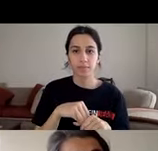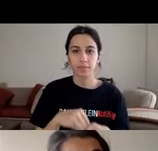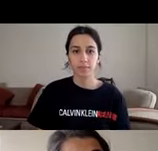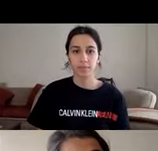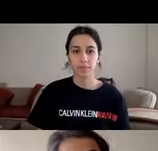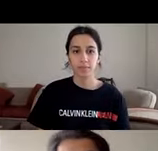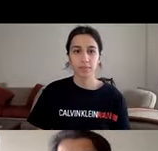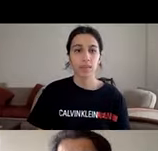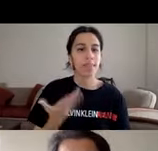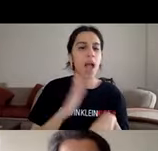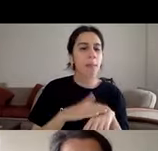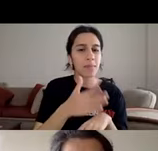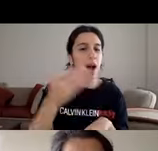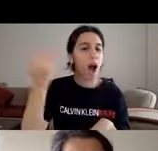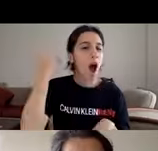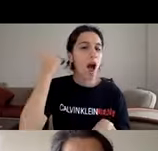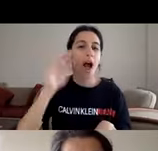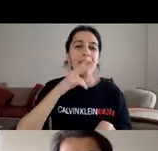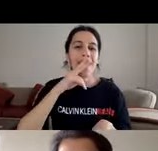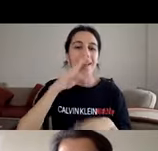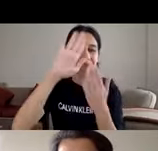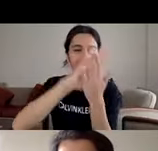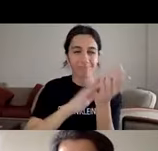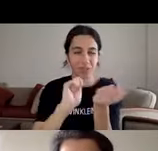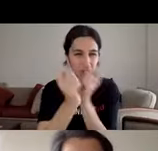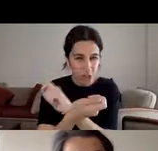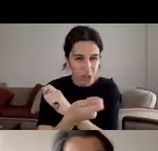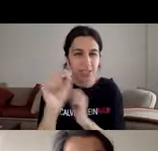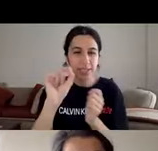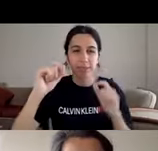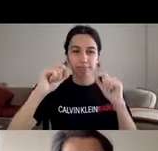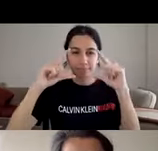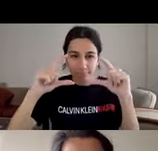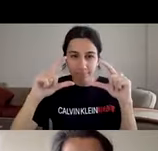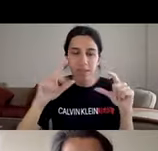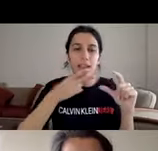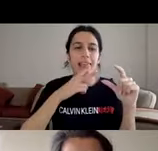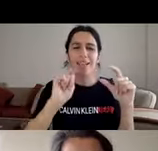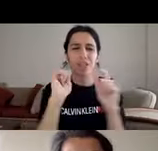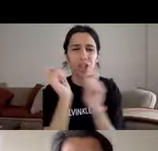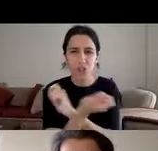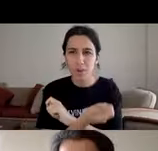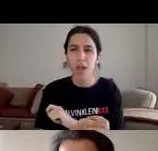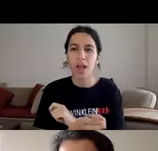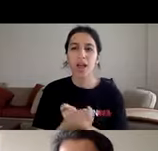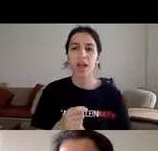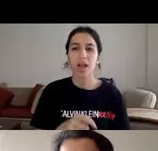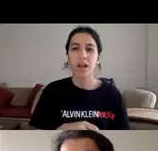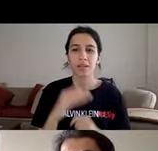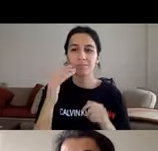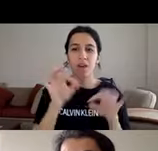ne yapabiliyorsunuz? Arka taraftaki rengi değiştirebiliyorsunuz. İmleci büyütebiliyorsunuz. İmlecin rengini değiştirebiliyorsunuz. Bütün kontrast